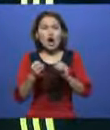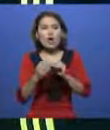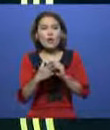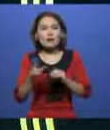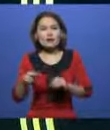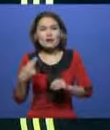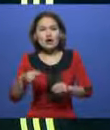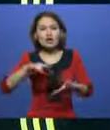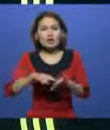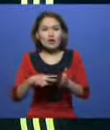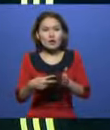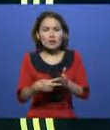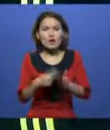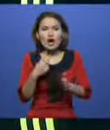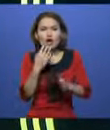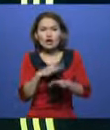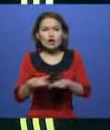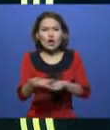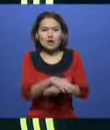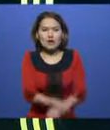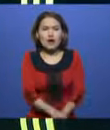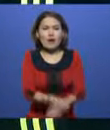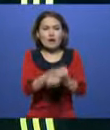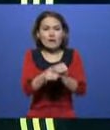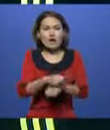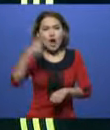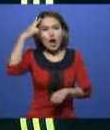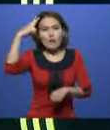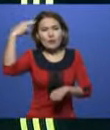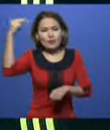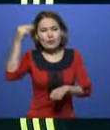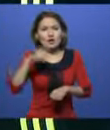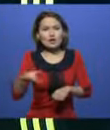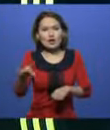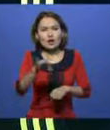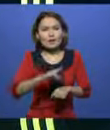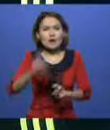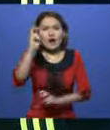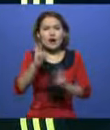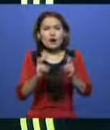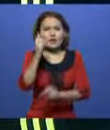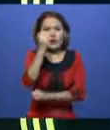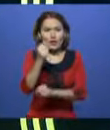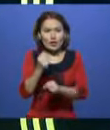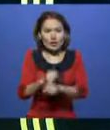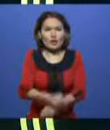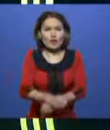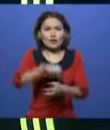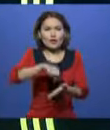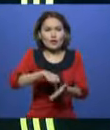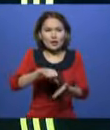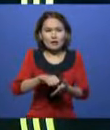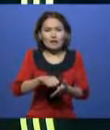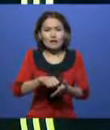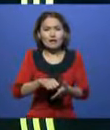15-ші желтоқсанға жоспарланған жалпыұлттық наразылық шарасына дейін Брюссельде кәсіподақтар соңғы ереуілге шықты. Алайда бұл жолы ел астанасын ғана